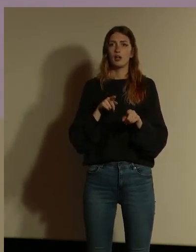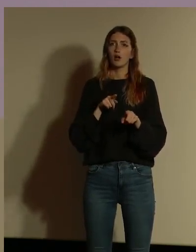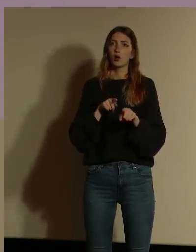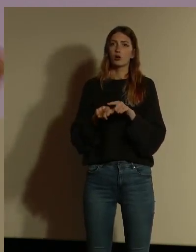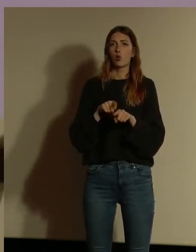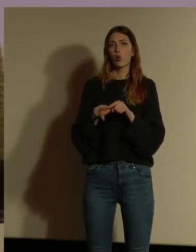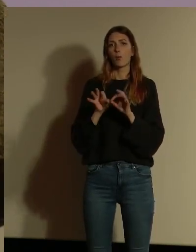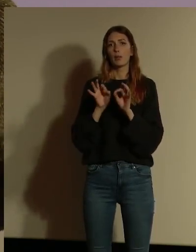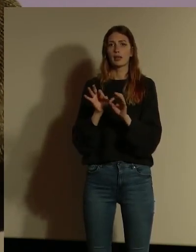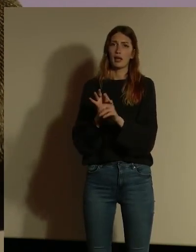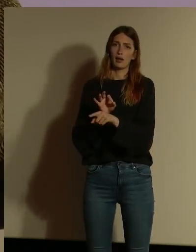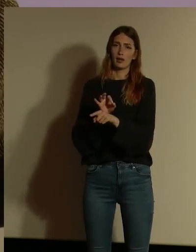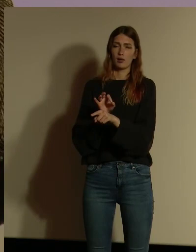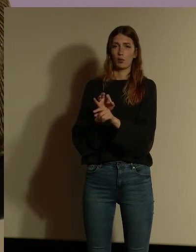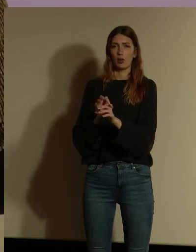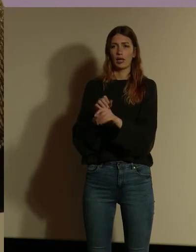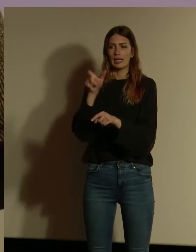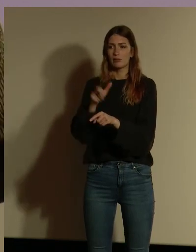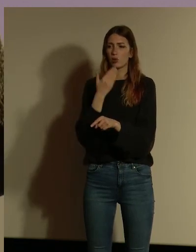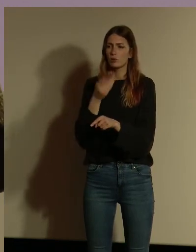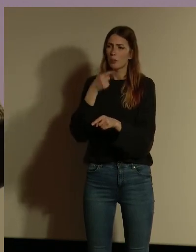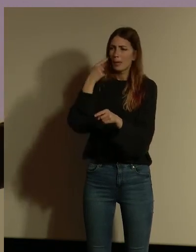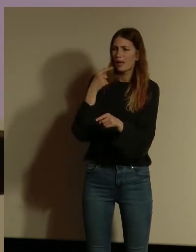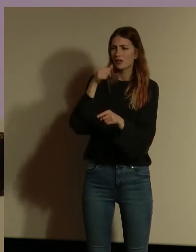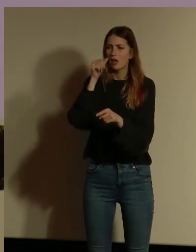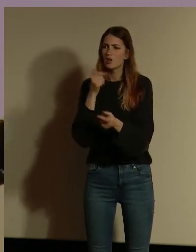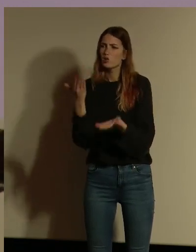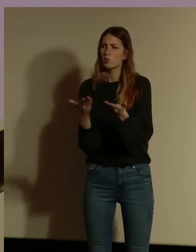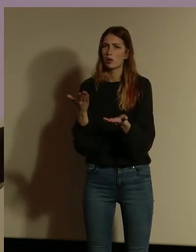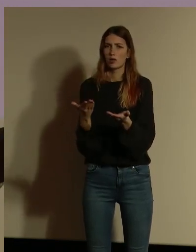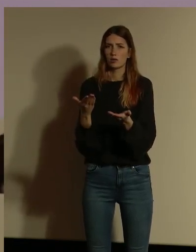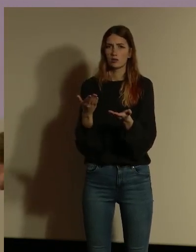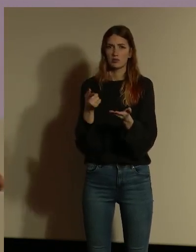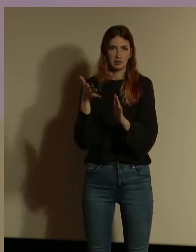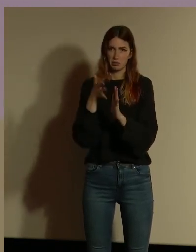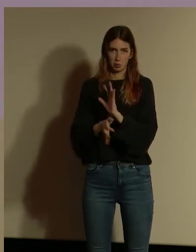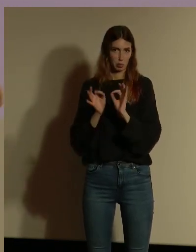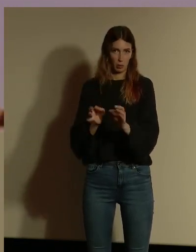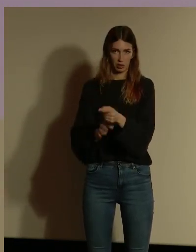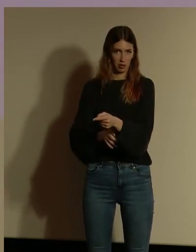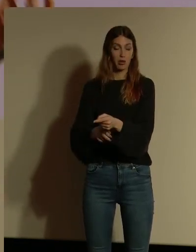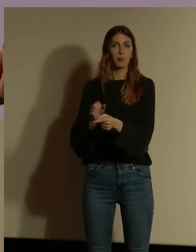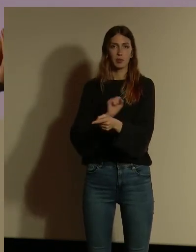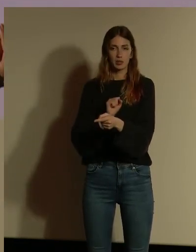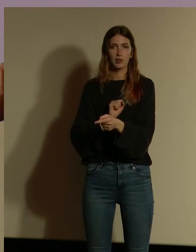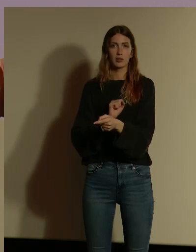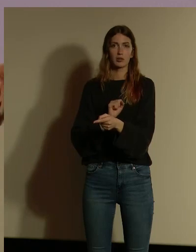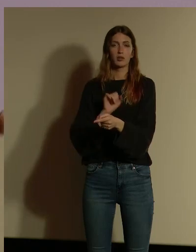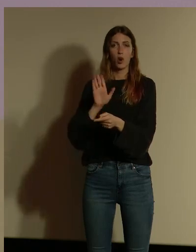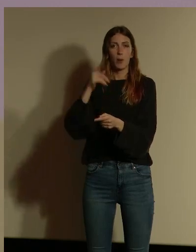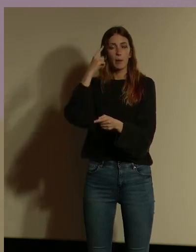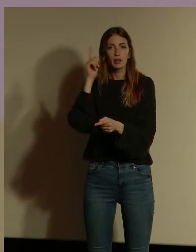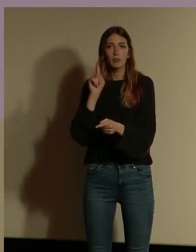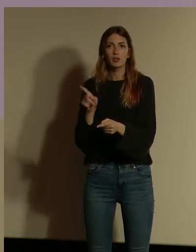naine või sa oled mittepinaarne mees? Sest see on sisutühi küsimus. Ta kogu mõte